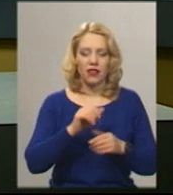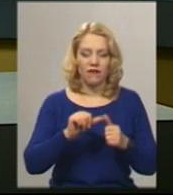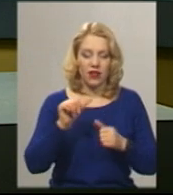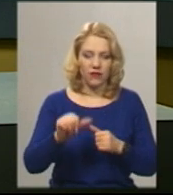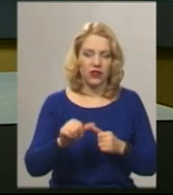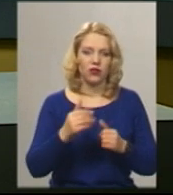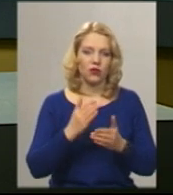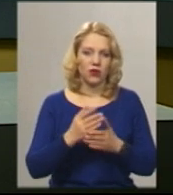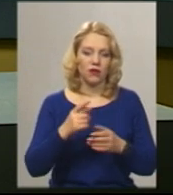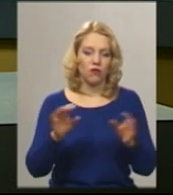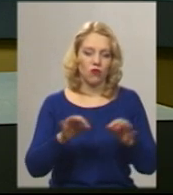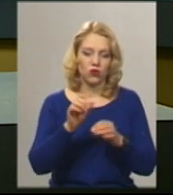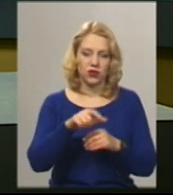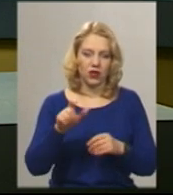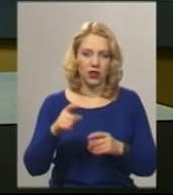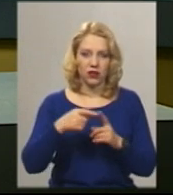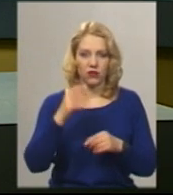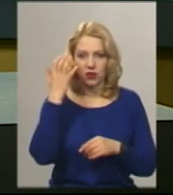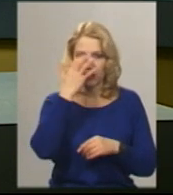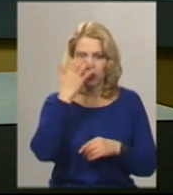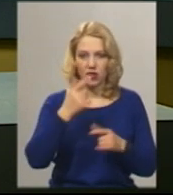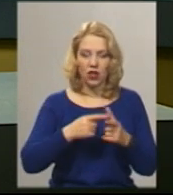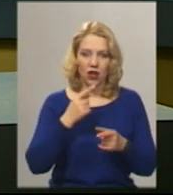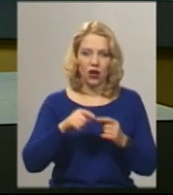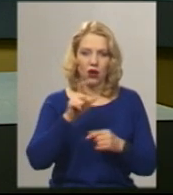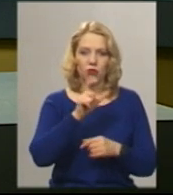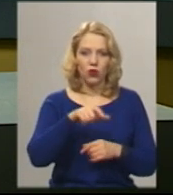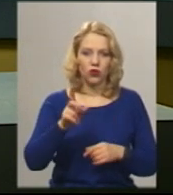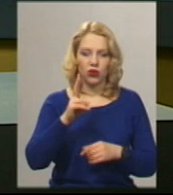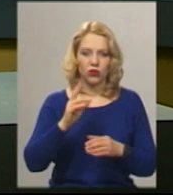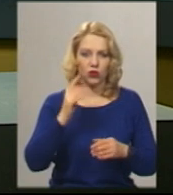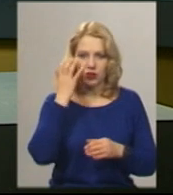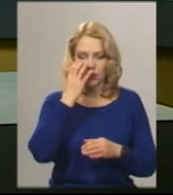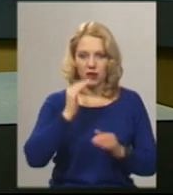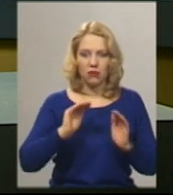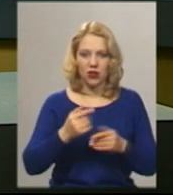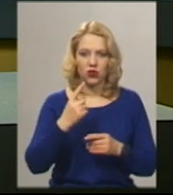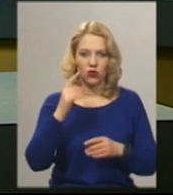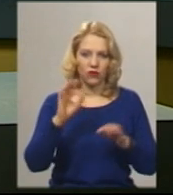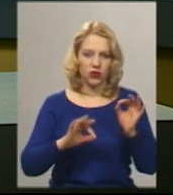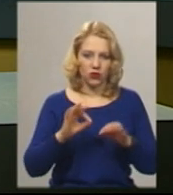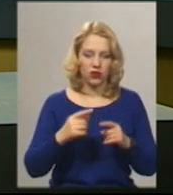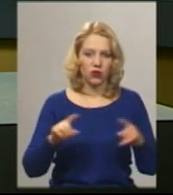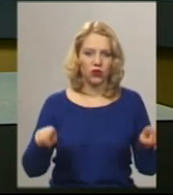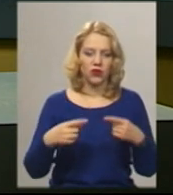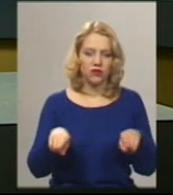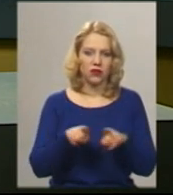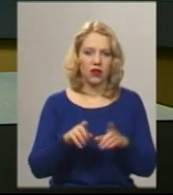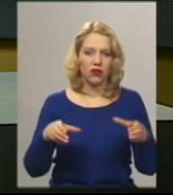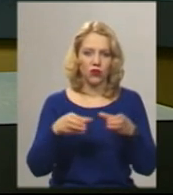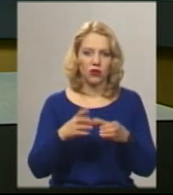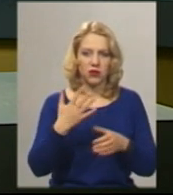винятком музиканти цього оркестру – незрячі або ж люди з зору менше 1%. Утворився колектив 55 років тому на